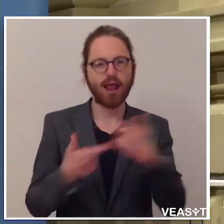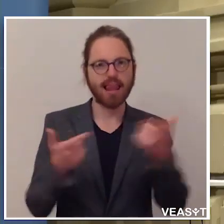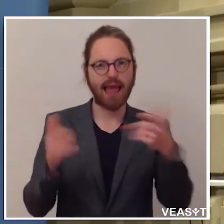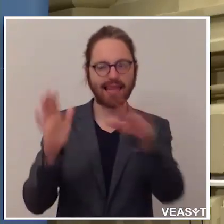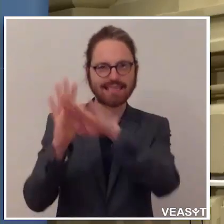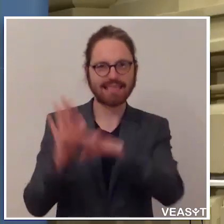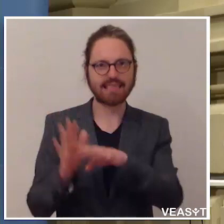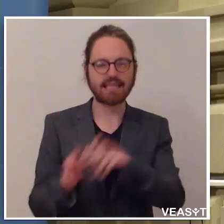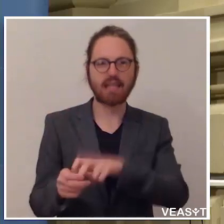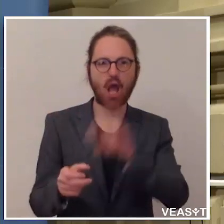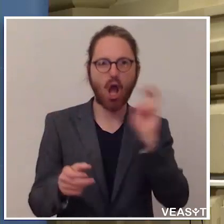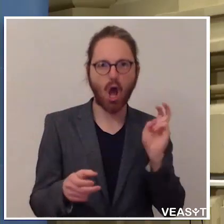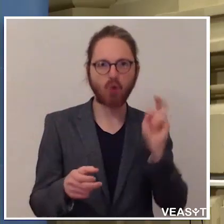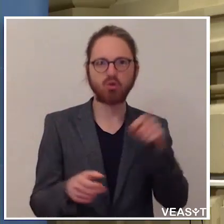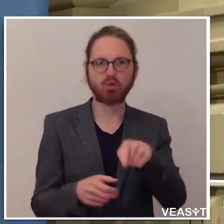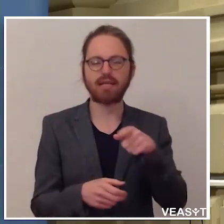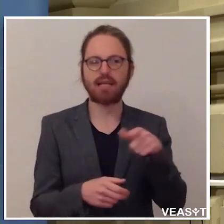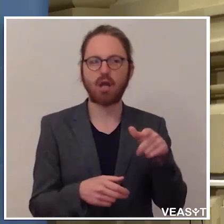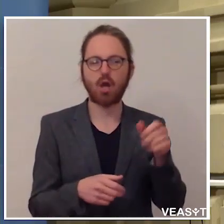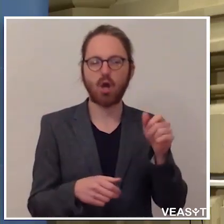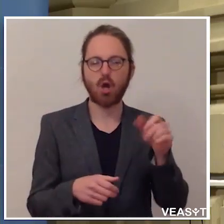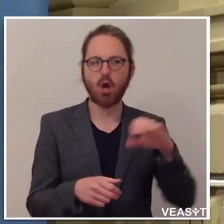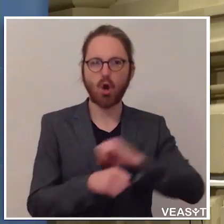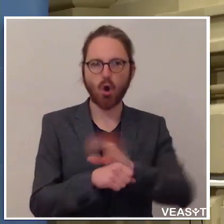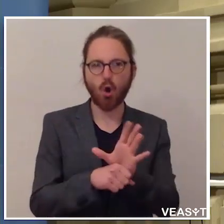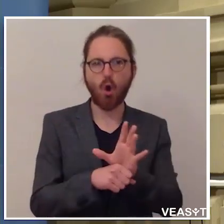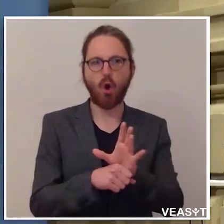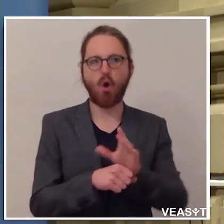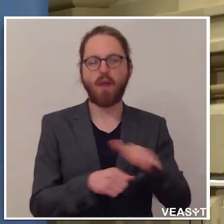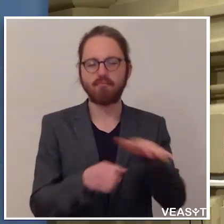ist für ein Landesgesetz zum Ausstieg aus dem